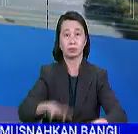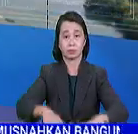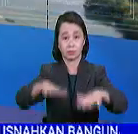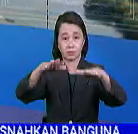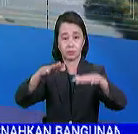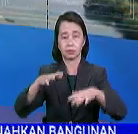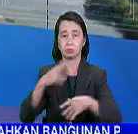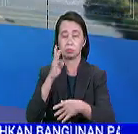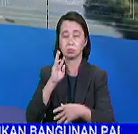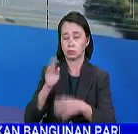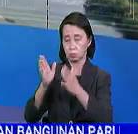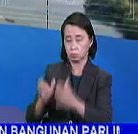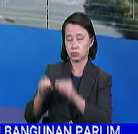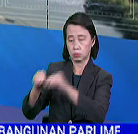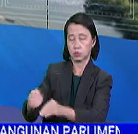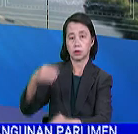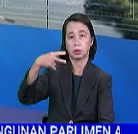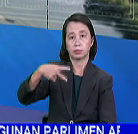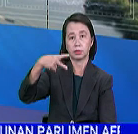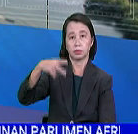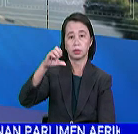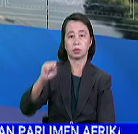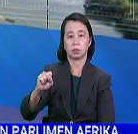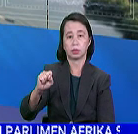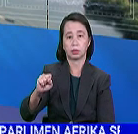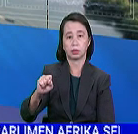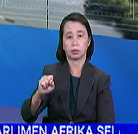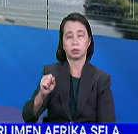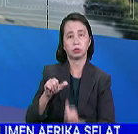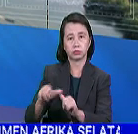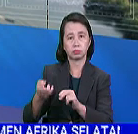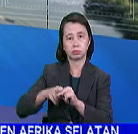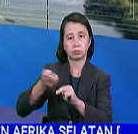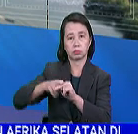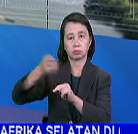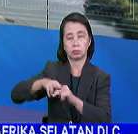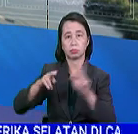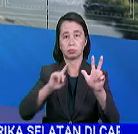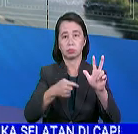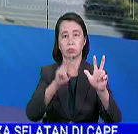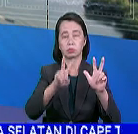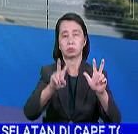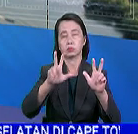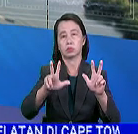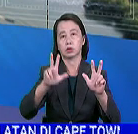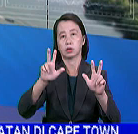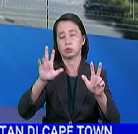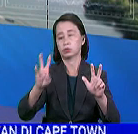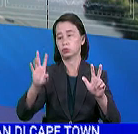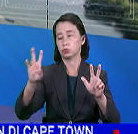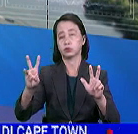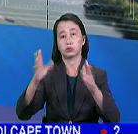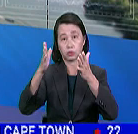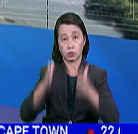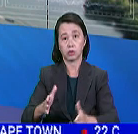penduduk trijasa banjir ditempatkan di pusat Gumiho sementara TTS terus meningkat yaitu 3377 orang